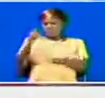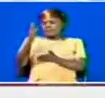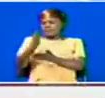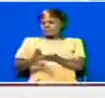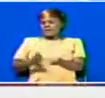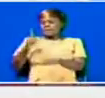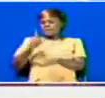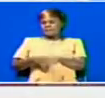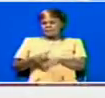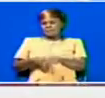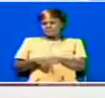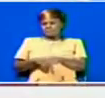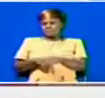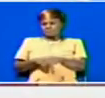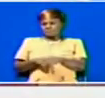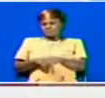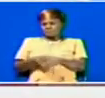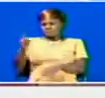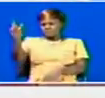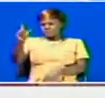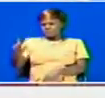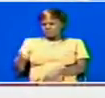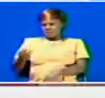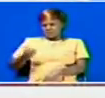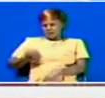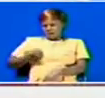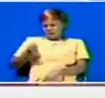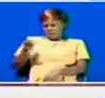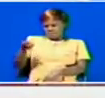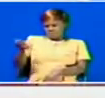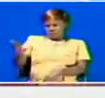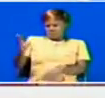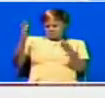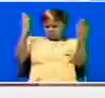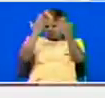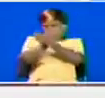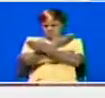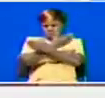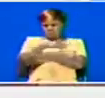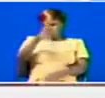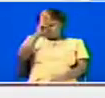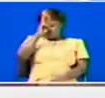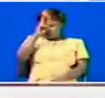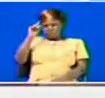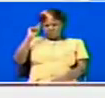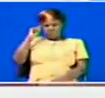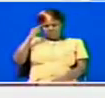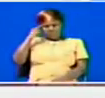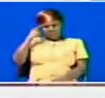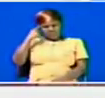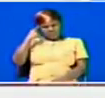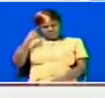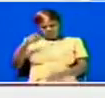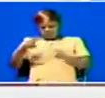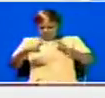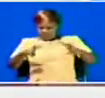ambapo kule Kwale kuna msichana alipigwa risasi usiku. Kuna askari walikuwa nadhani wanaenda kutafuta